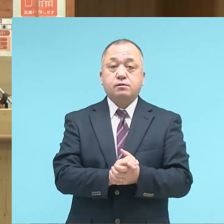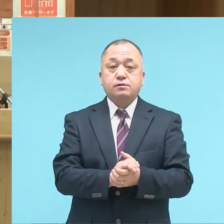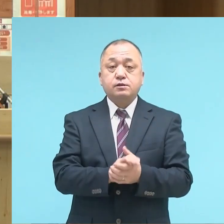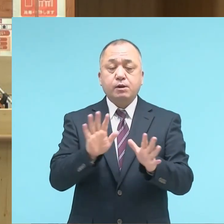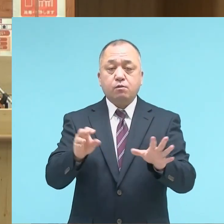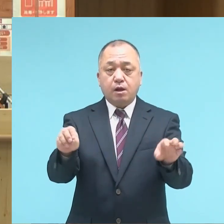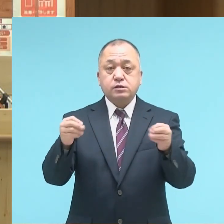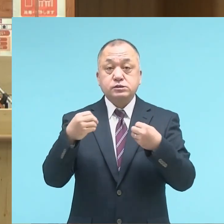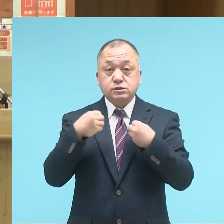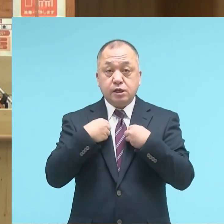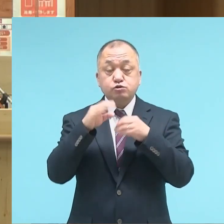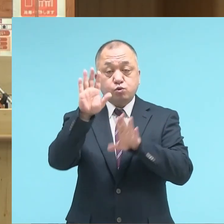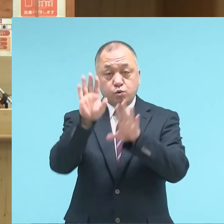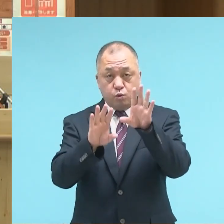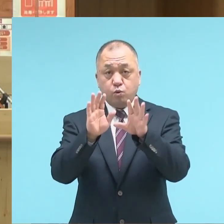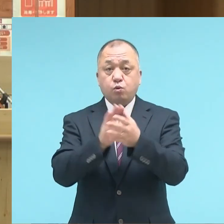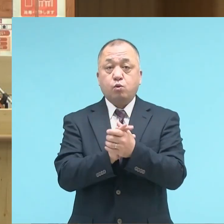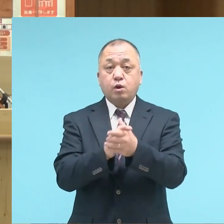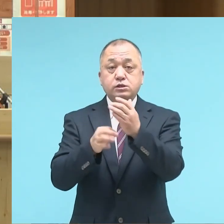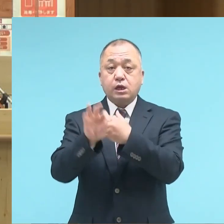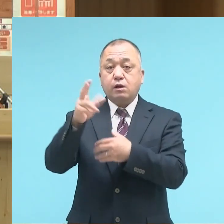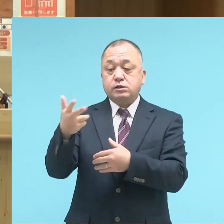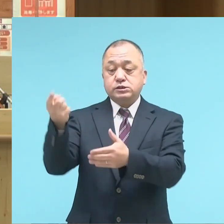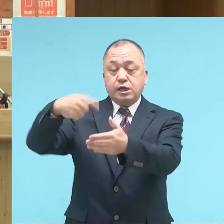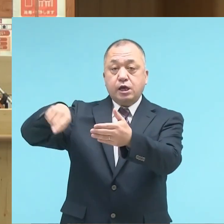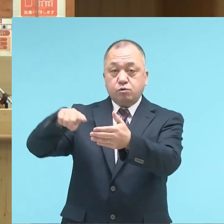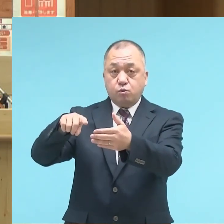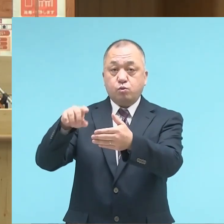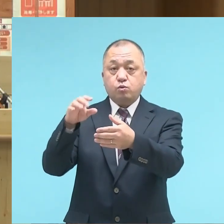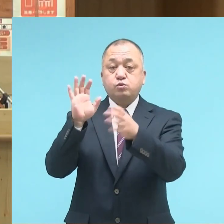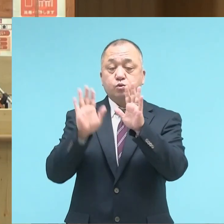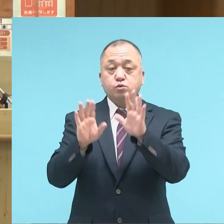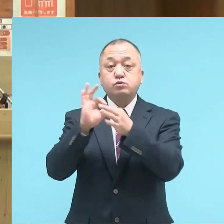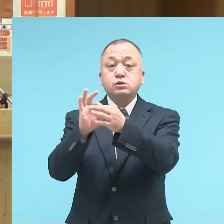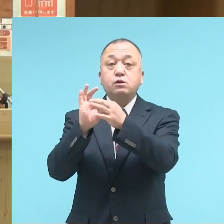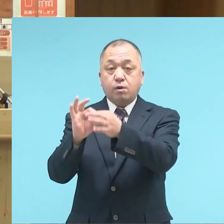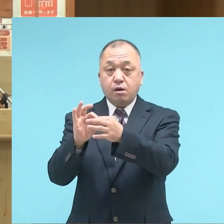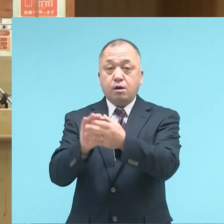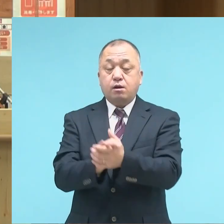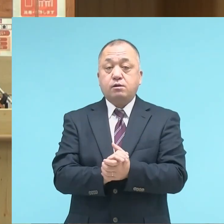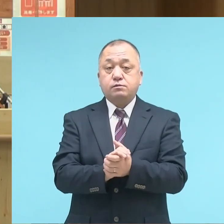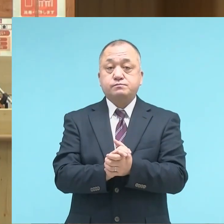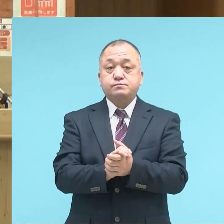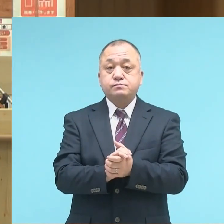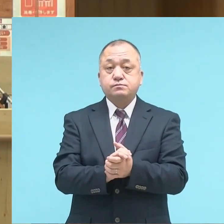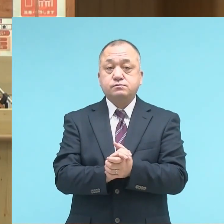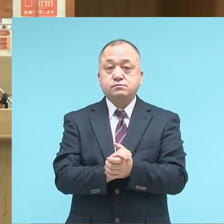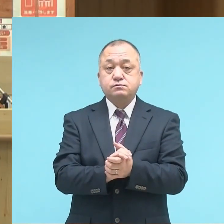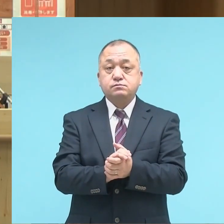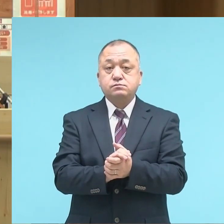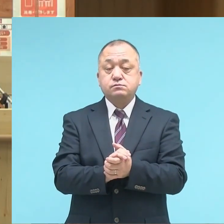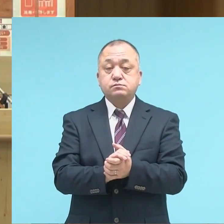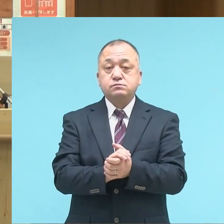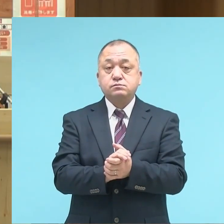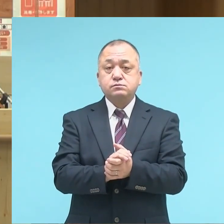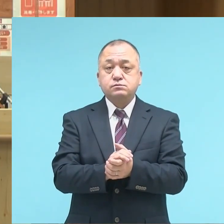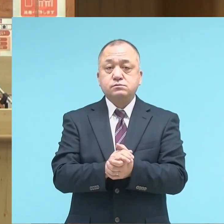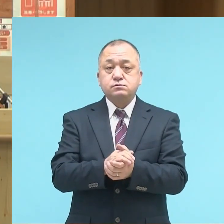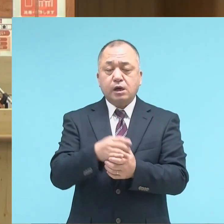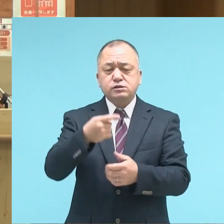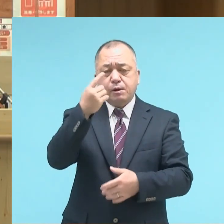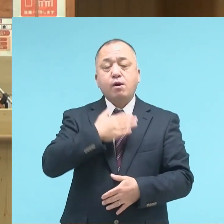今の感染状況、旭川市内のそういった状況については一番分かっていらっしゃるの